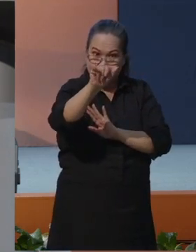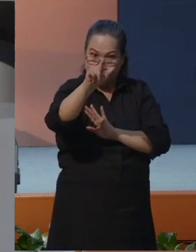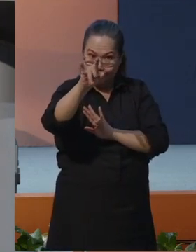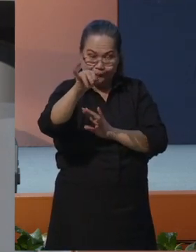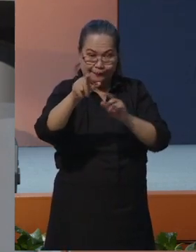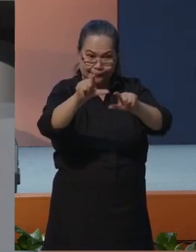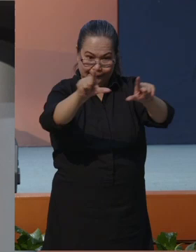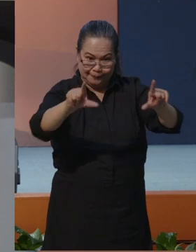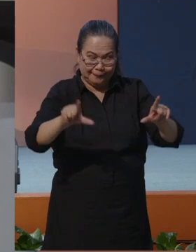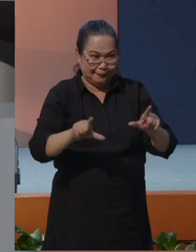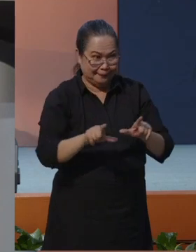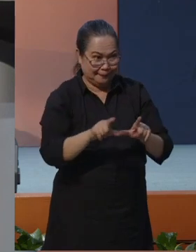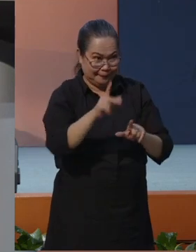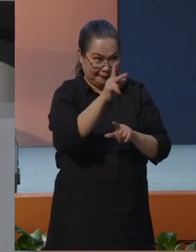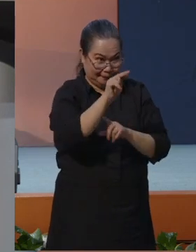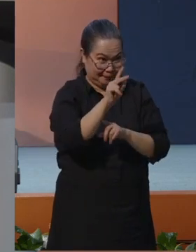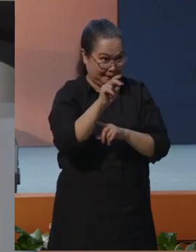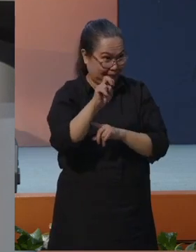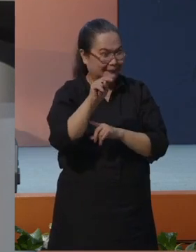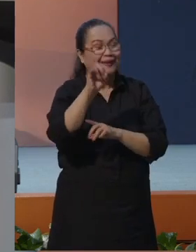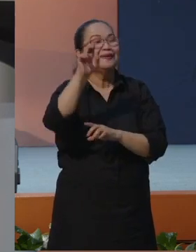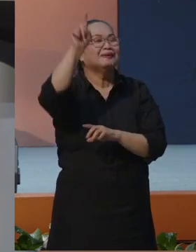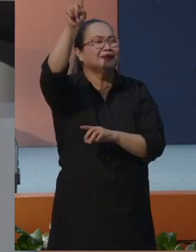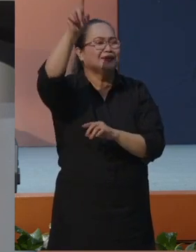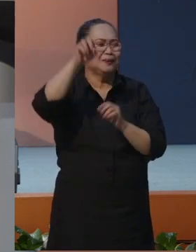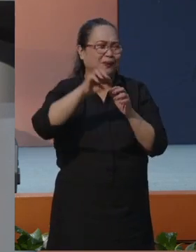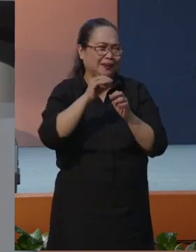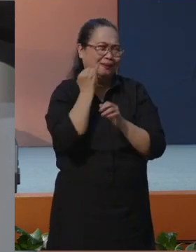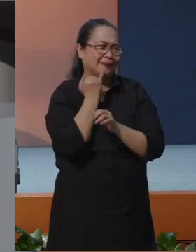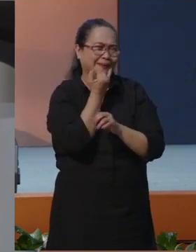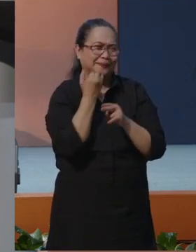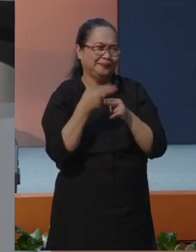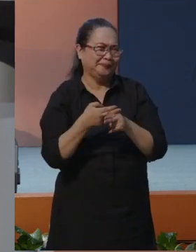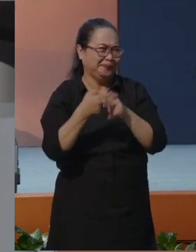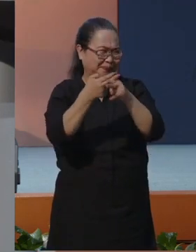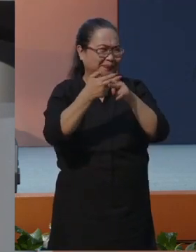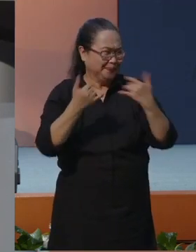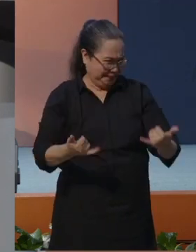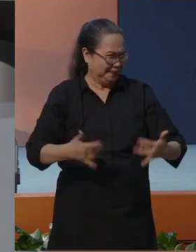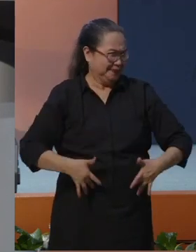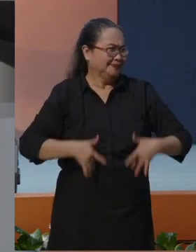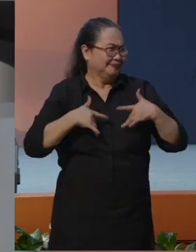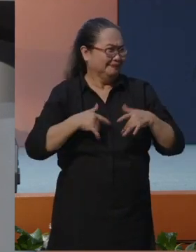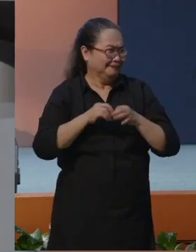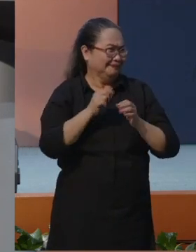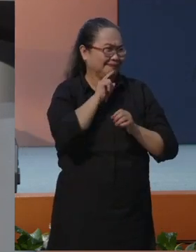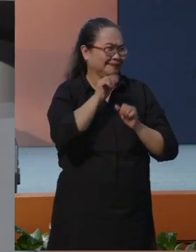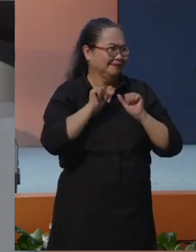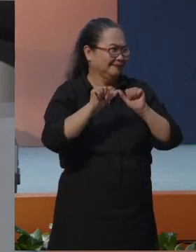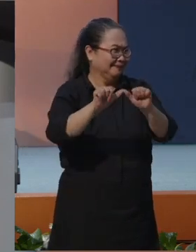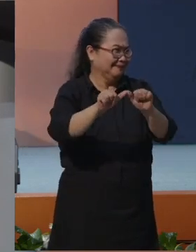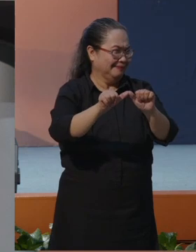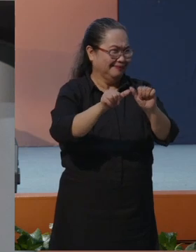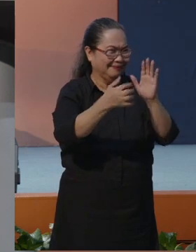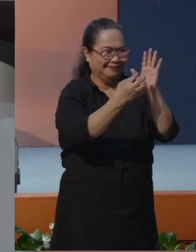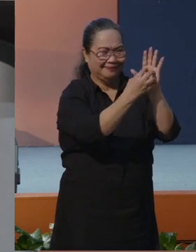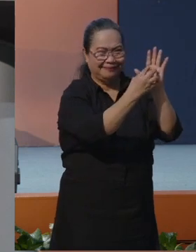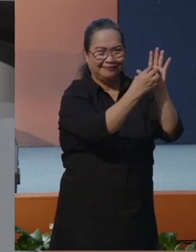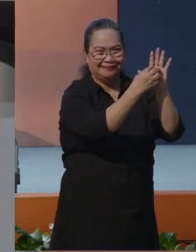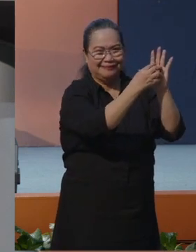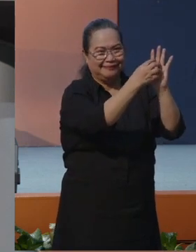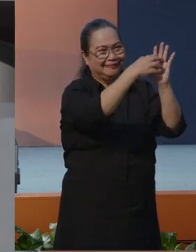Lake of Kinneret. No? So yun po. And in the lowland,